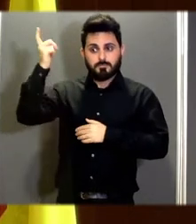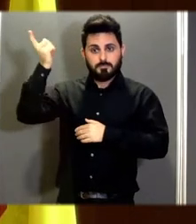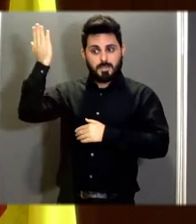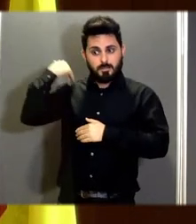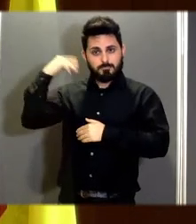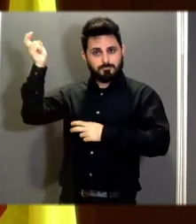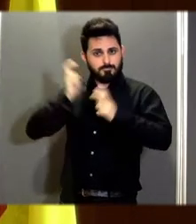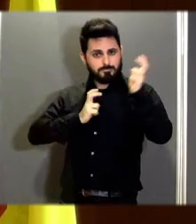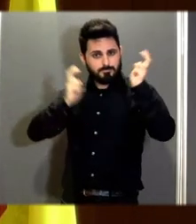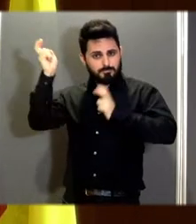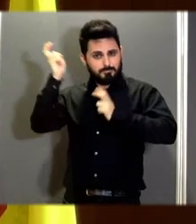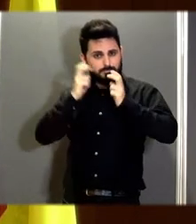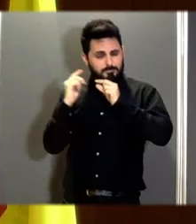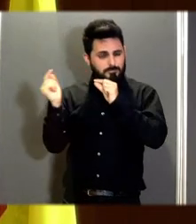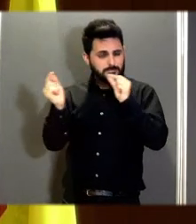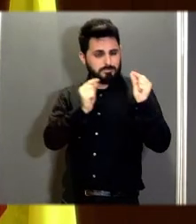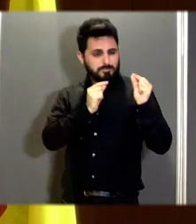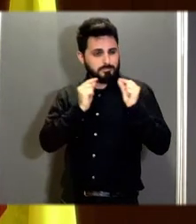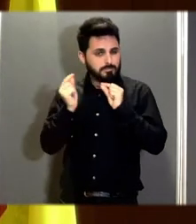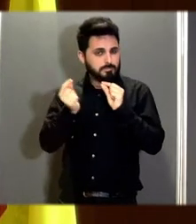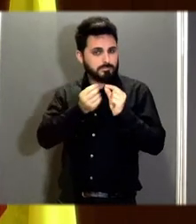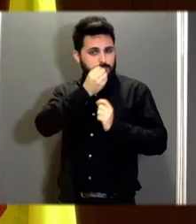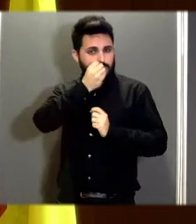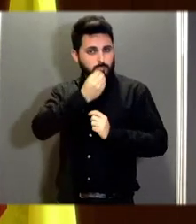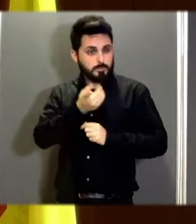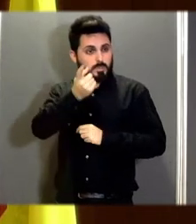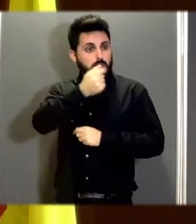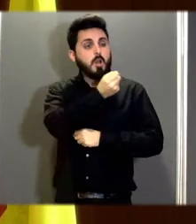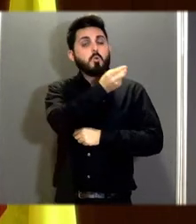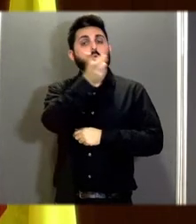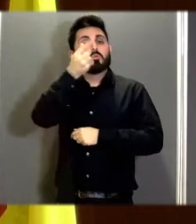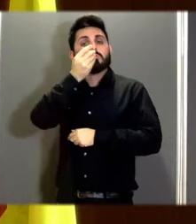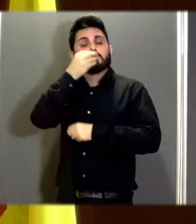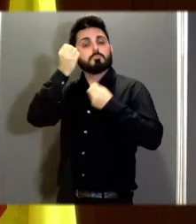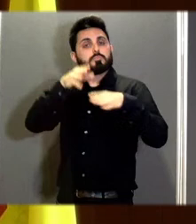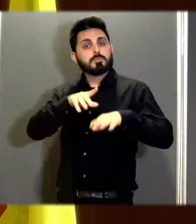vosaltres representant. A les persones que han vingut a títol